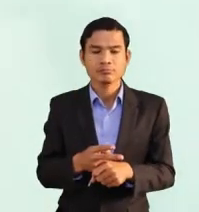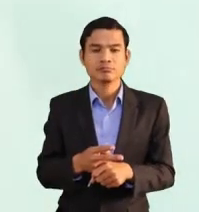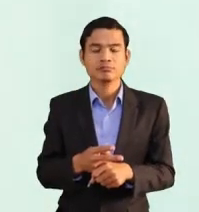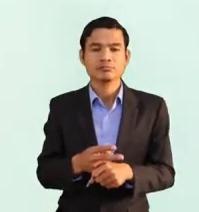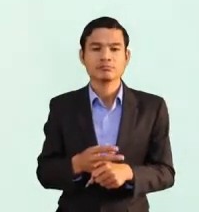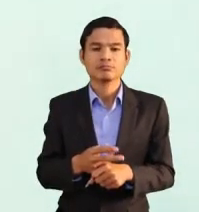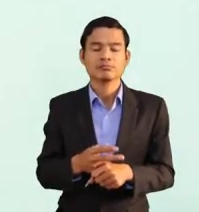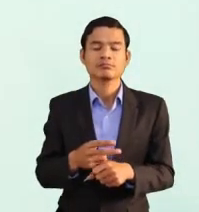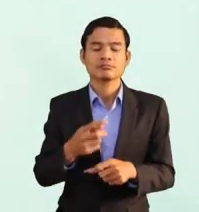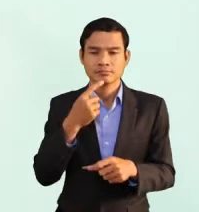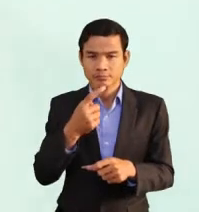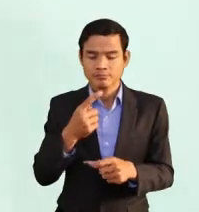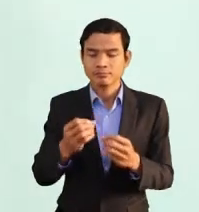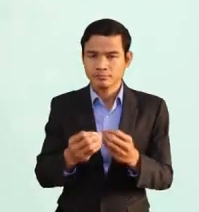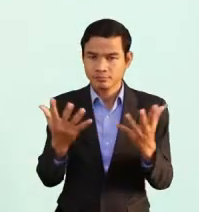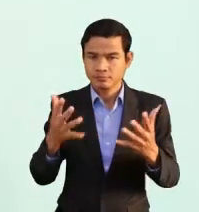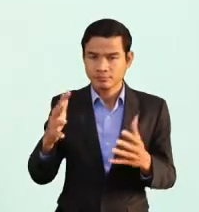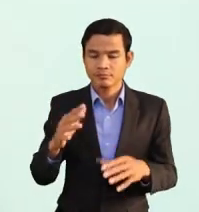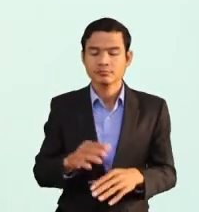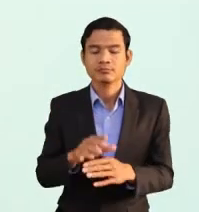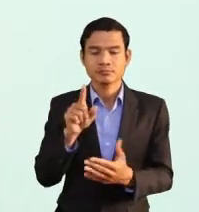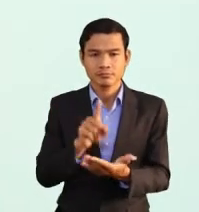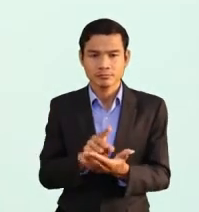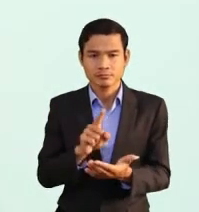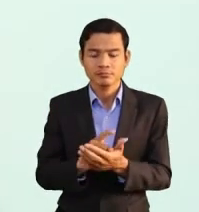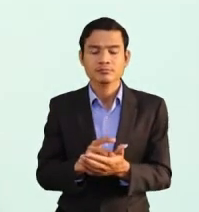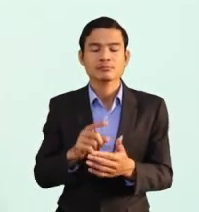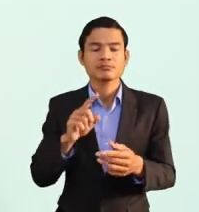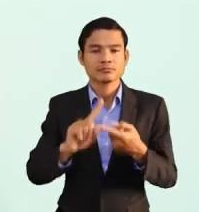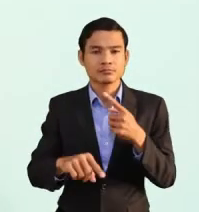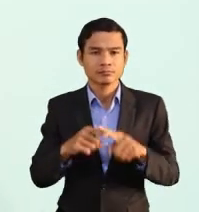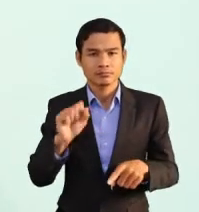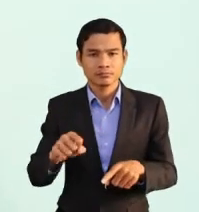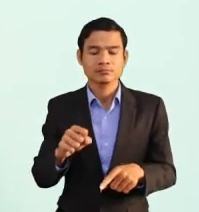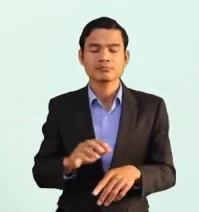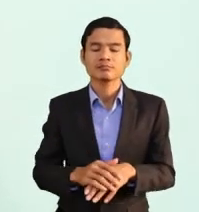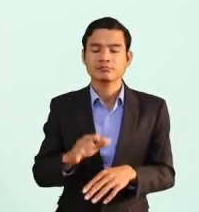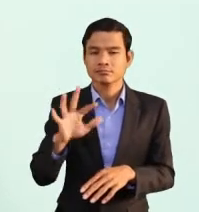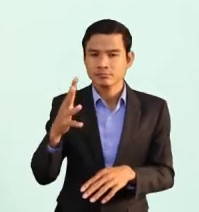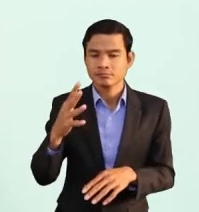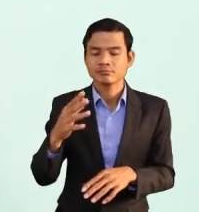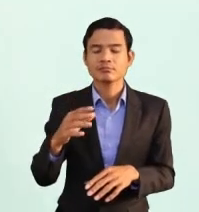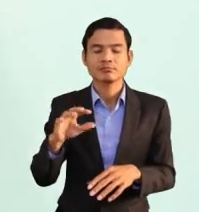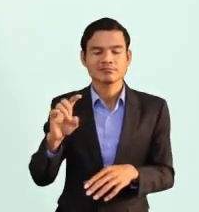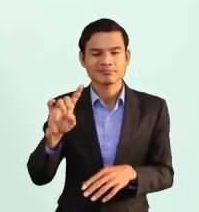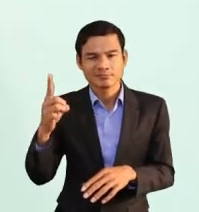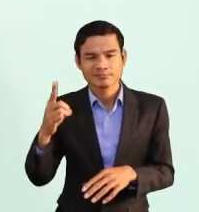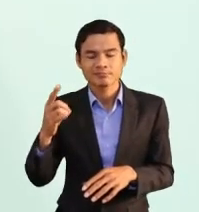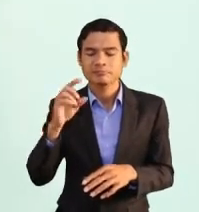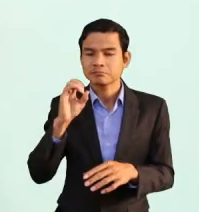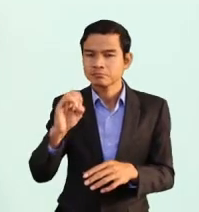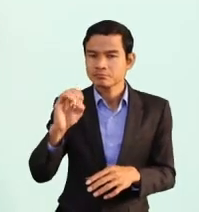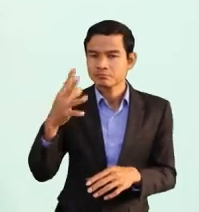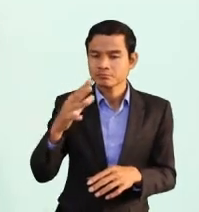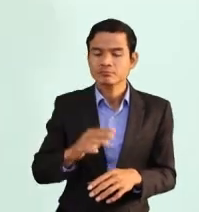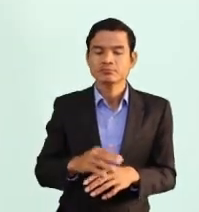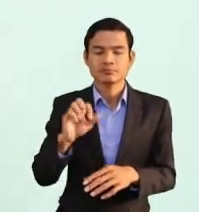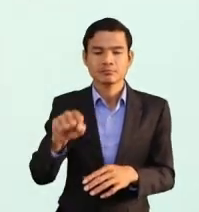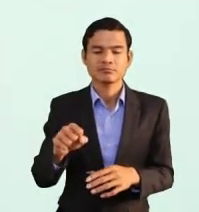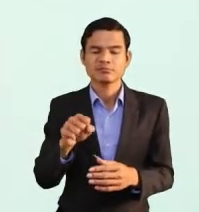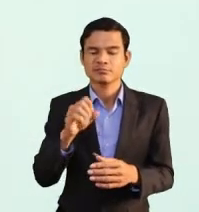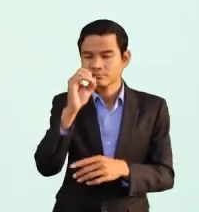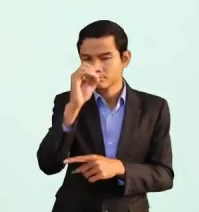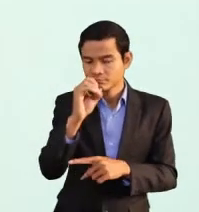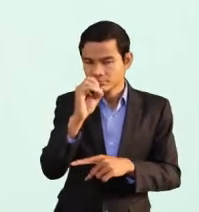mạch hai ấy chờ nè dưỡng hai tài lệ tài mình mến chia lệ sồn chả đo tay lệ sôn dưỡng tùm lẹ